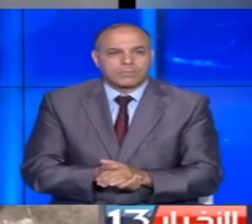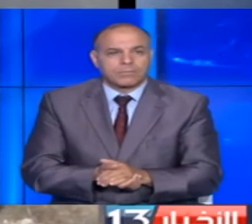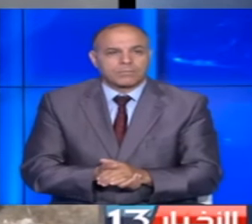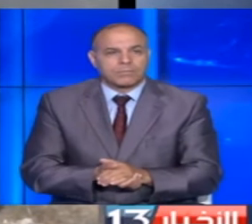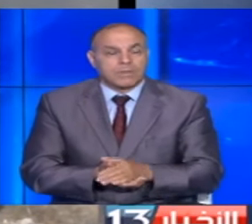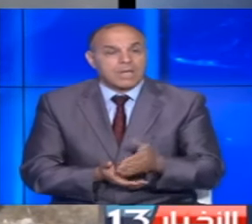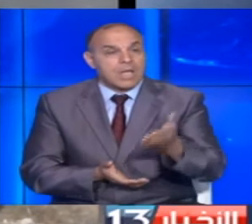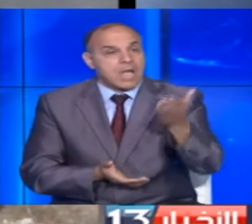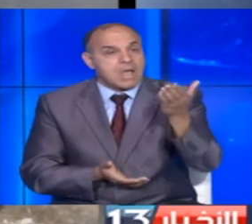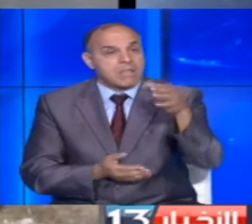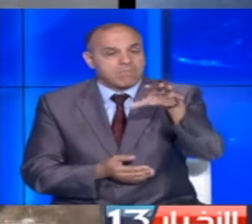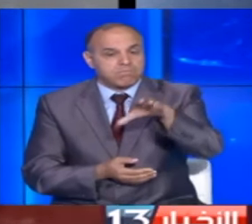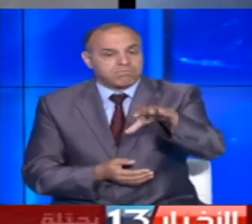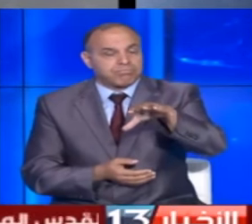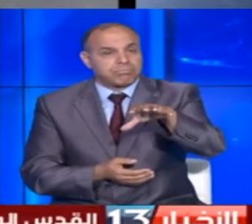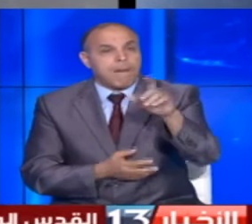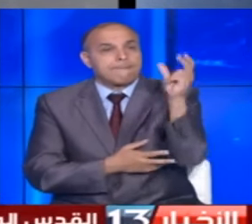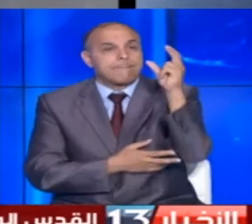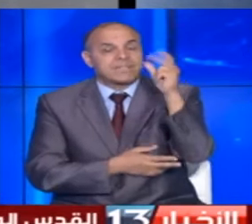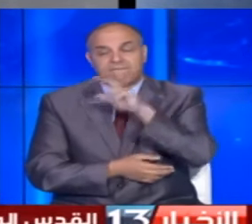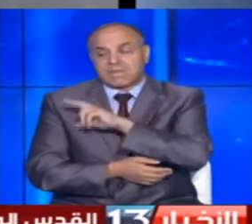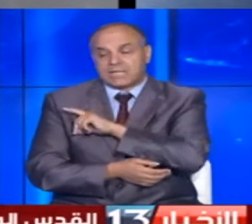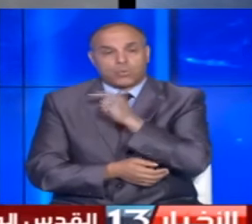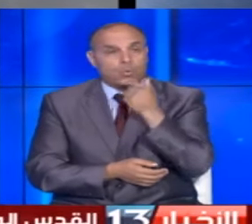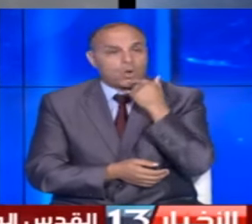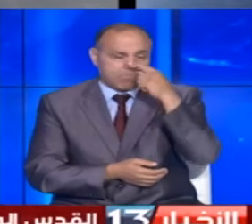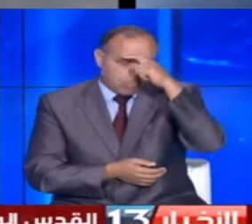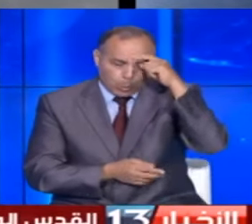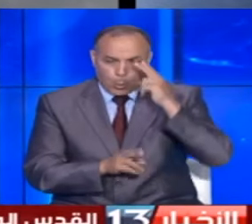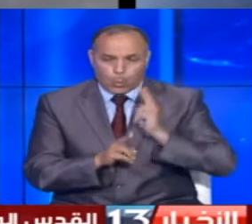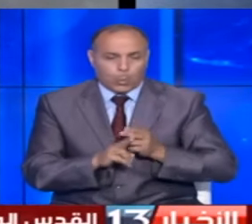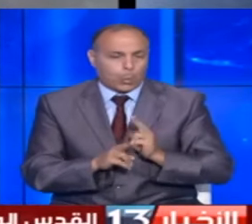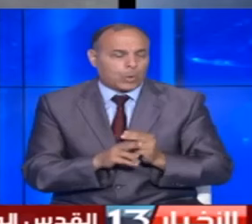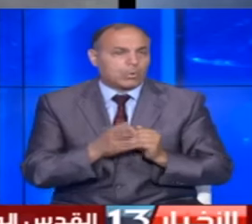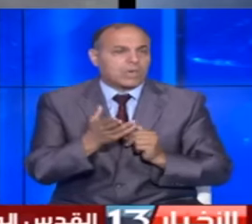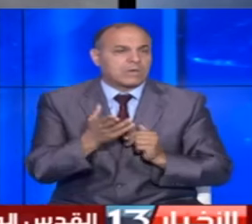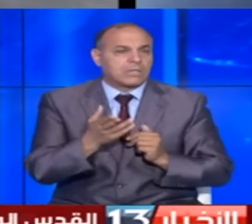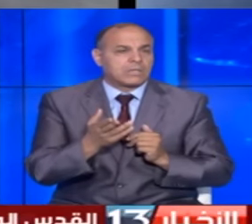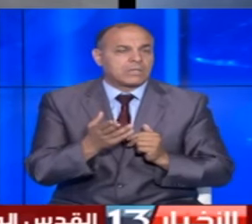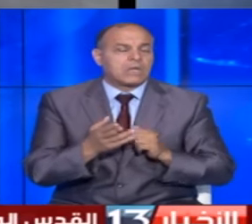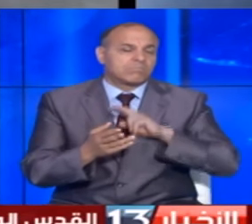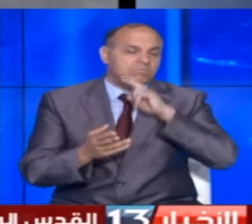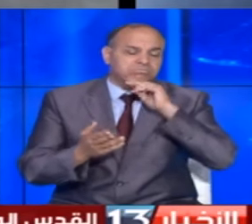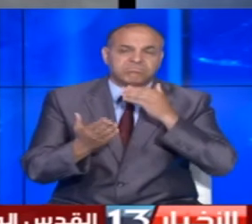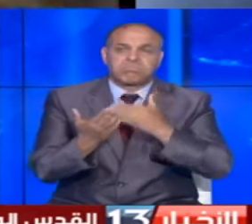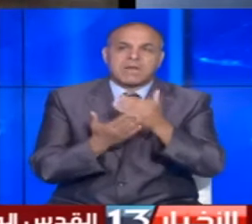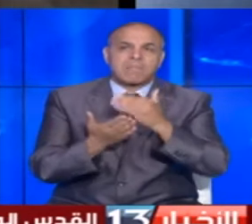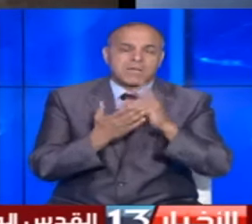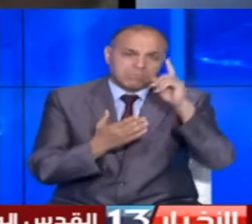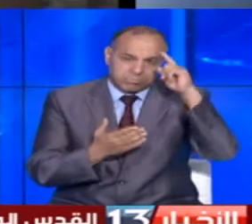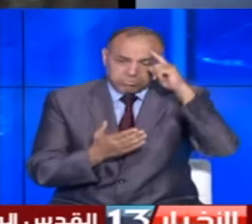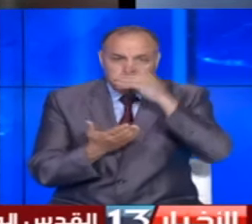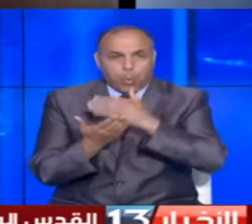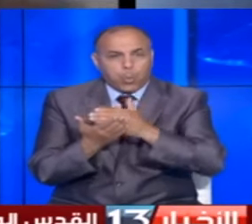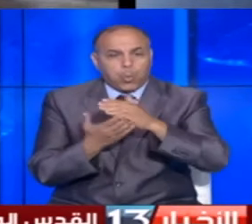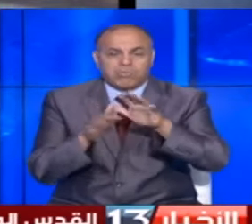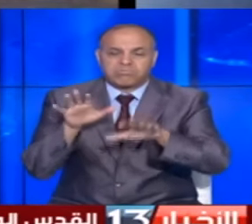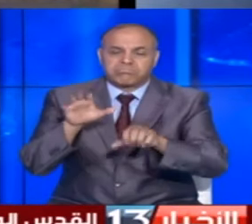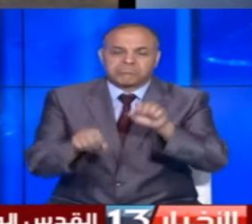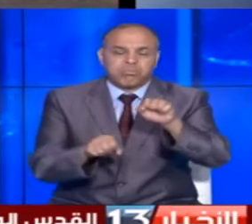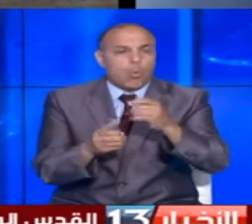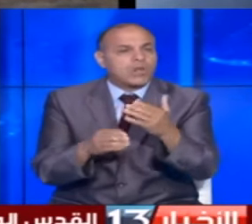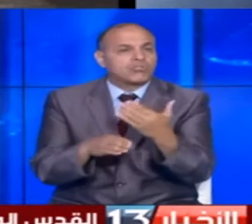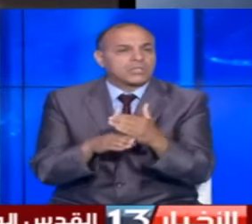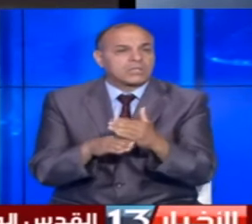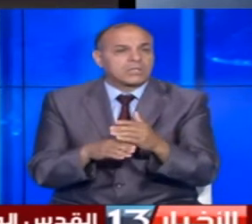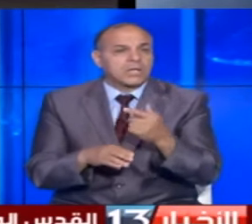باهر البلده المقدسيه الفلسطينيه التي عانت طوال السنوات من اتهام الاستيطان الاسرائيلي جزء كبير من مساحتها